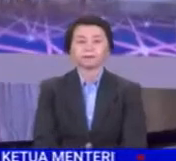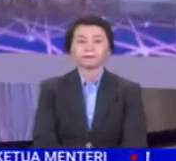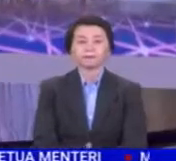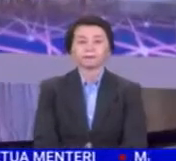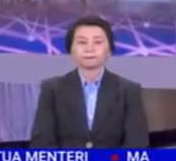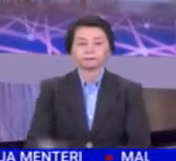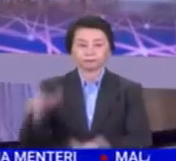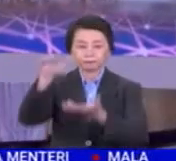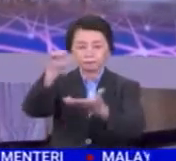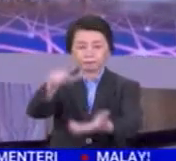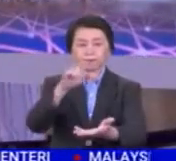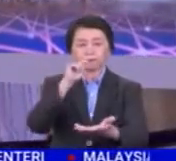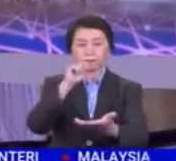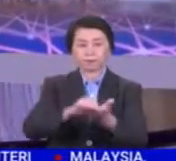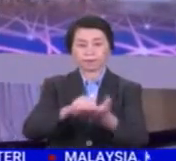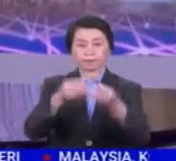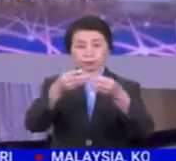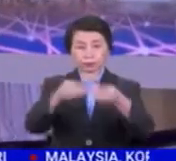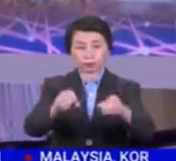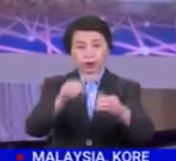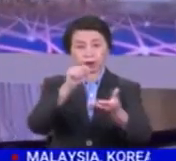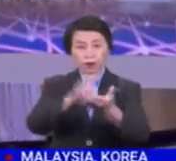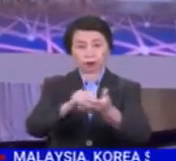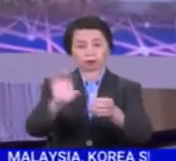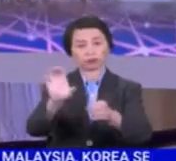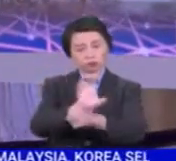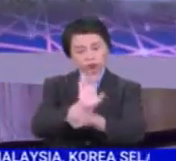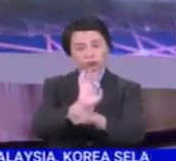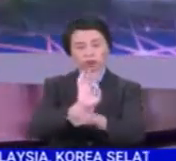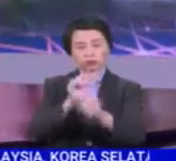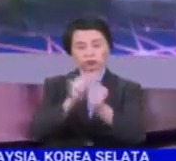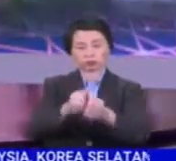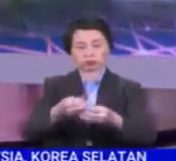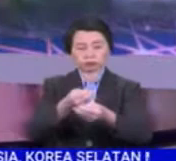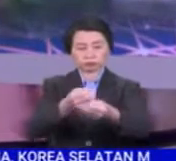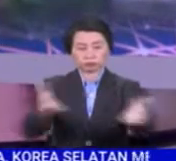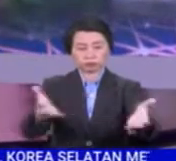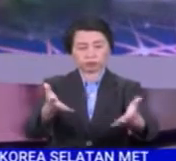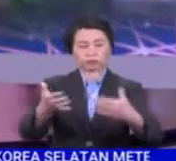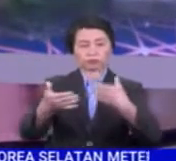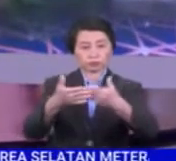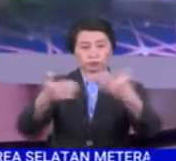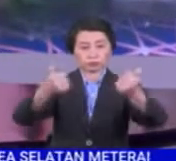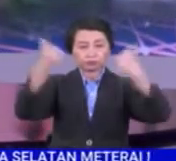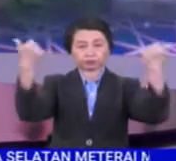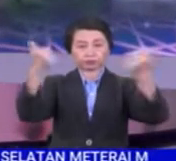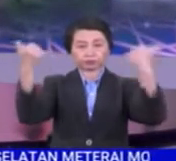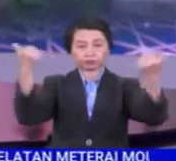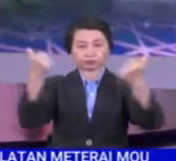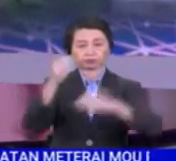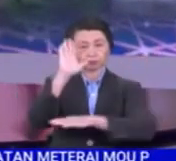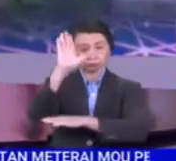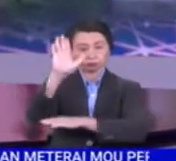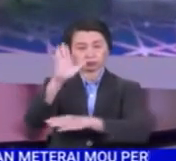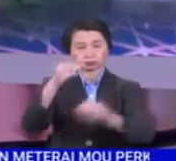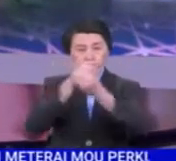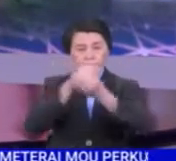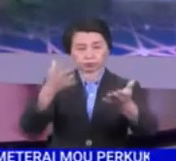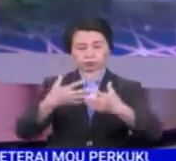Hai bekalan ayam dan telur ayam dikejar mencukupi pagi menampung permintaan Sempena aidilfitri jaminan desain